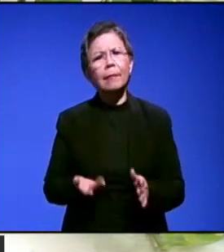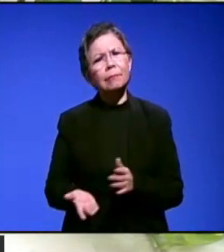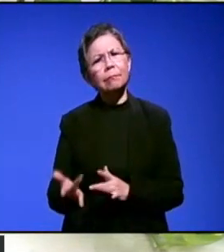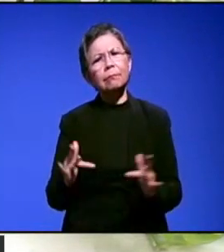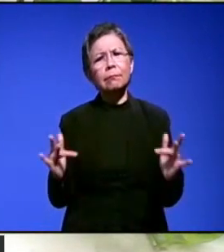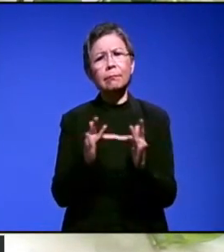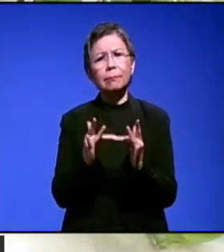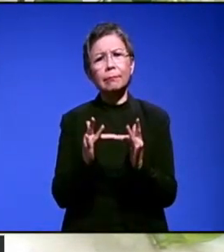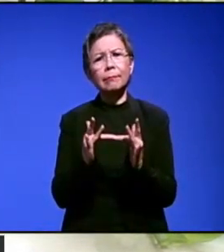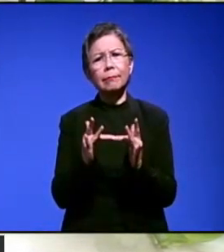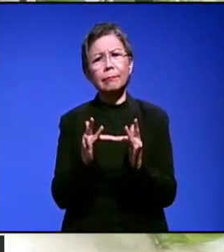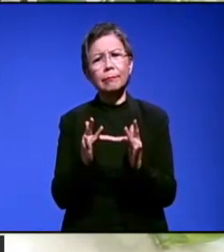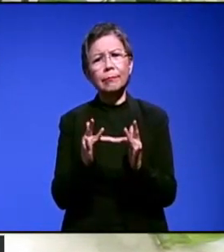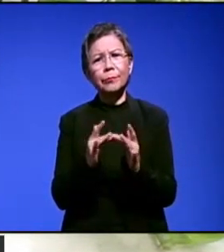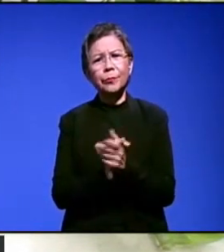kan,